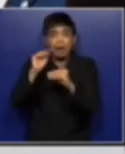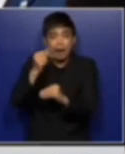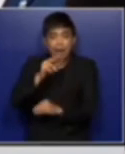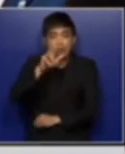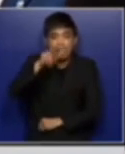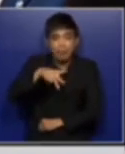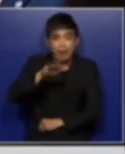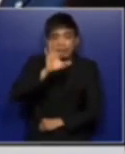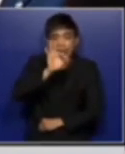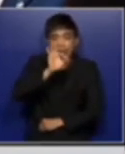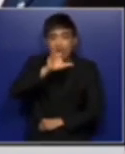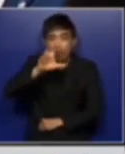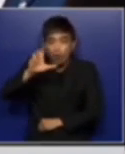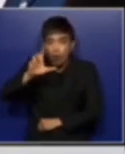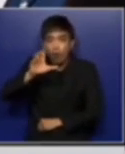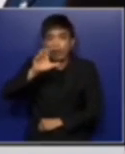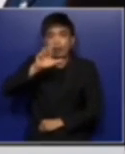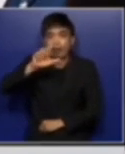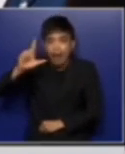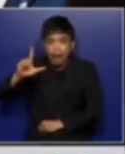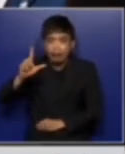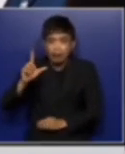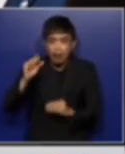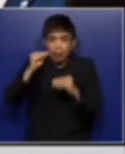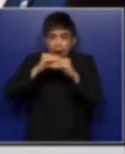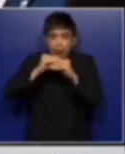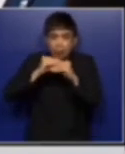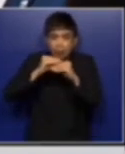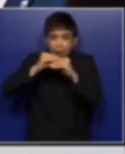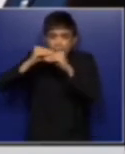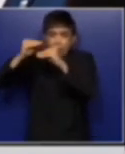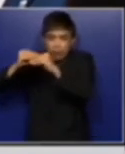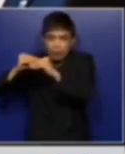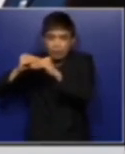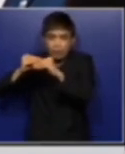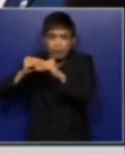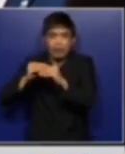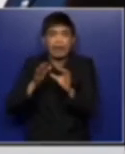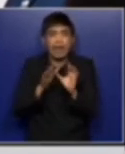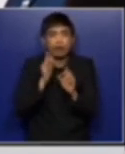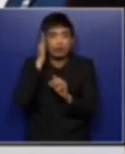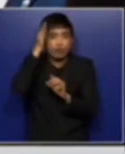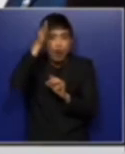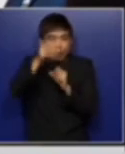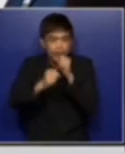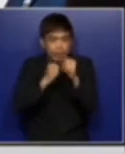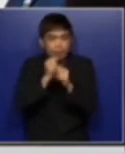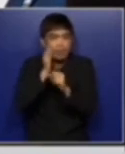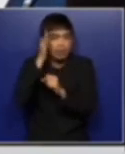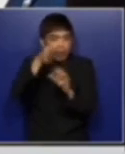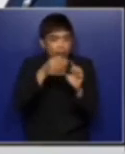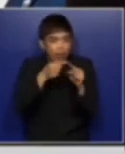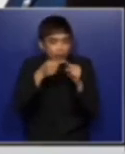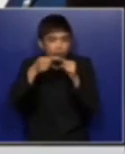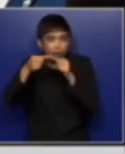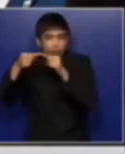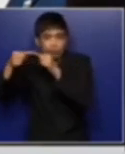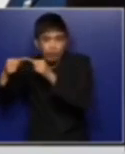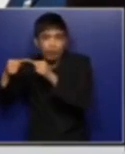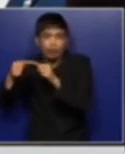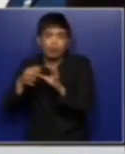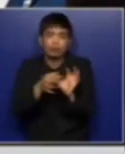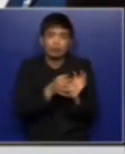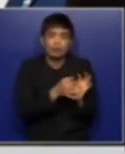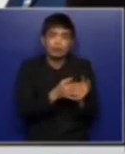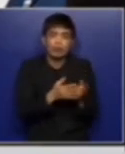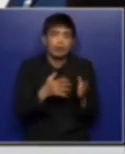มอีกครับแล้วท่านก็ผูกพันในปีต่อไปที่เหลือครับสุดท้ายเนี่ยนะครับท่